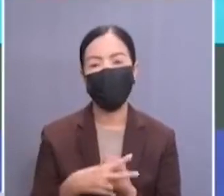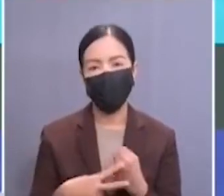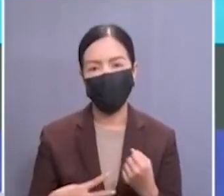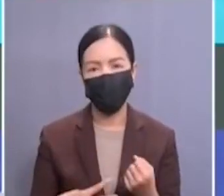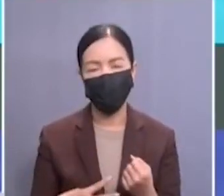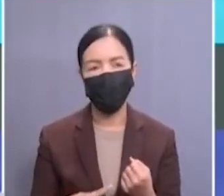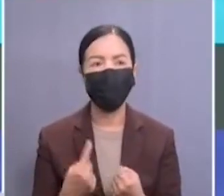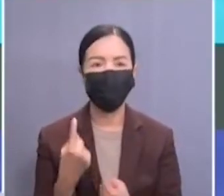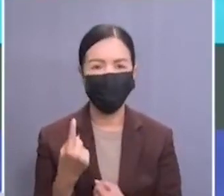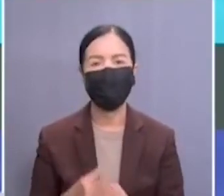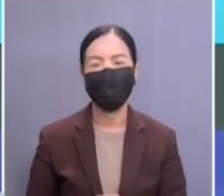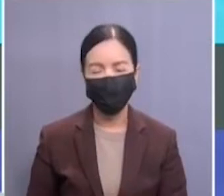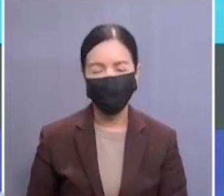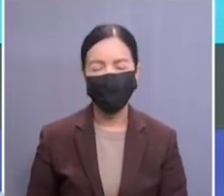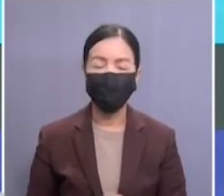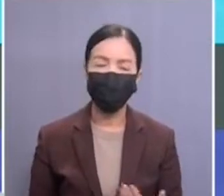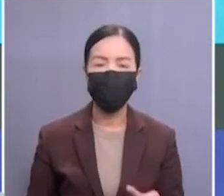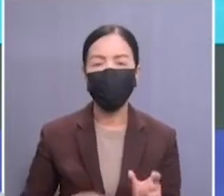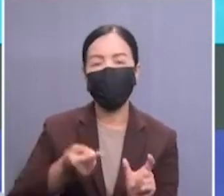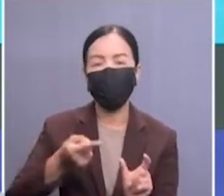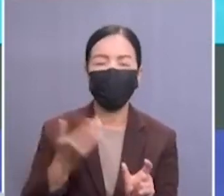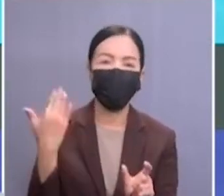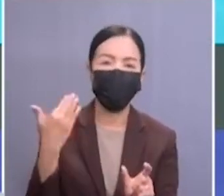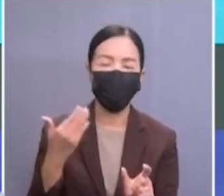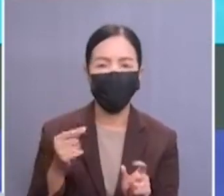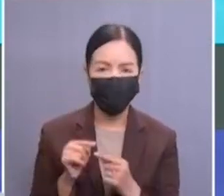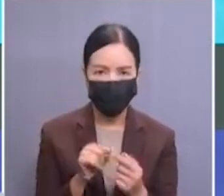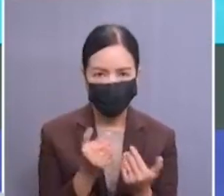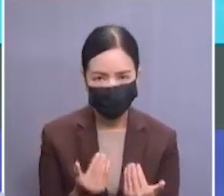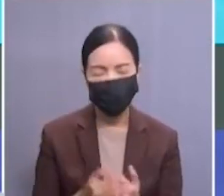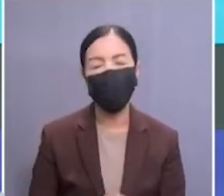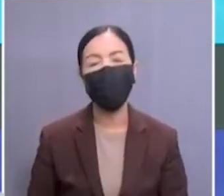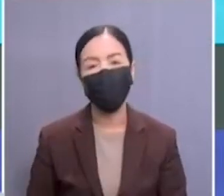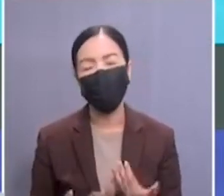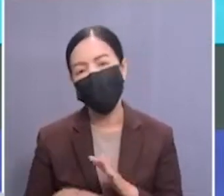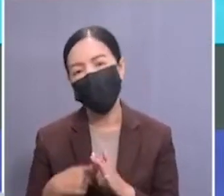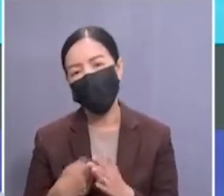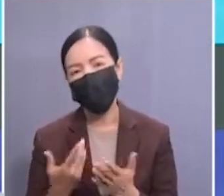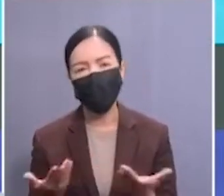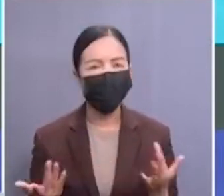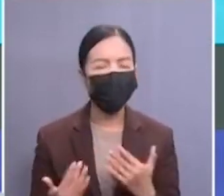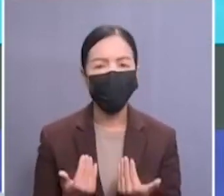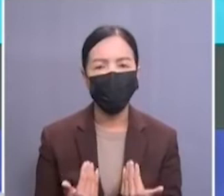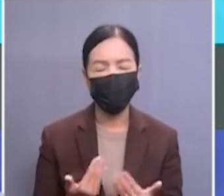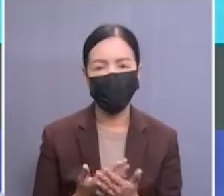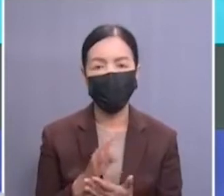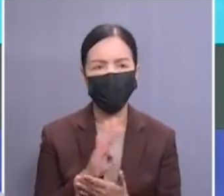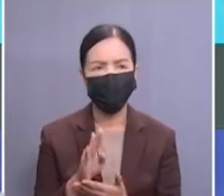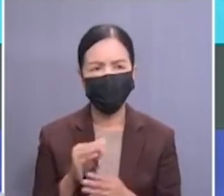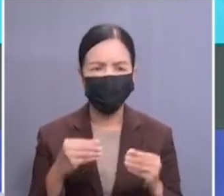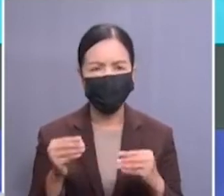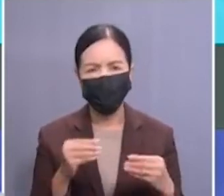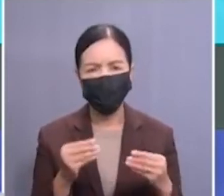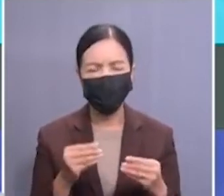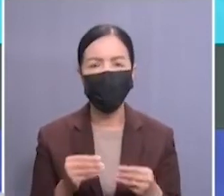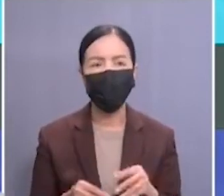33สตางค์ต่อดอลลาร์สหรัฐก็ทรงตัวจากวันนี้นะคะโดยตลาดก็รอปัจจัยใหม่ๆก็เข้าก็วันนี้เงินบาทจะเคลื่อนไหว